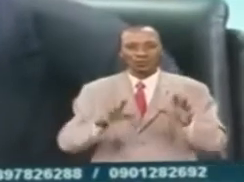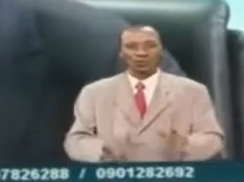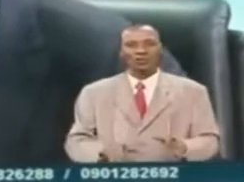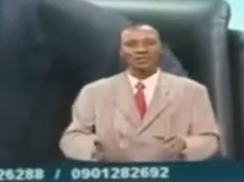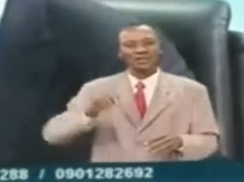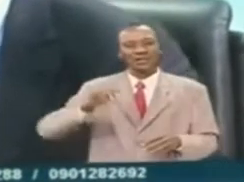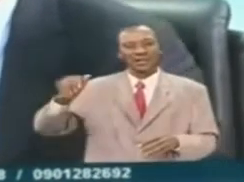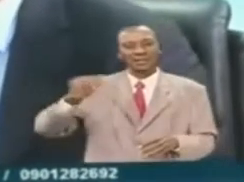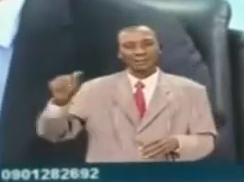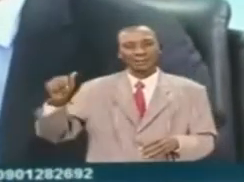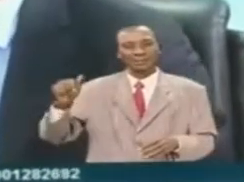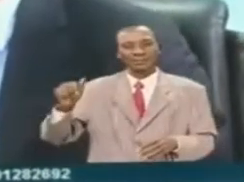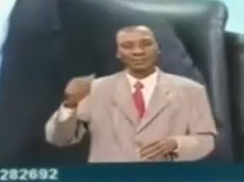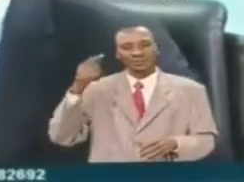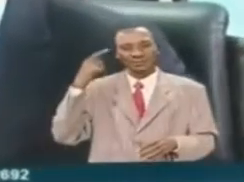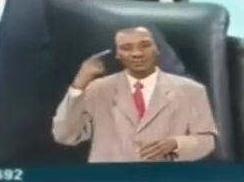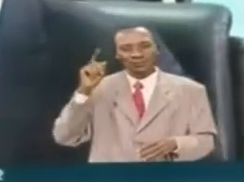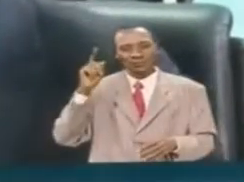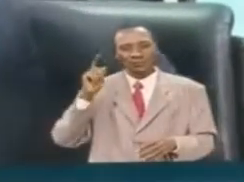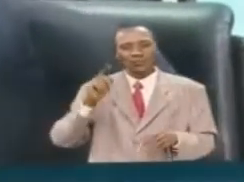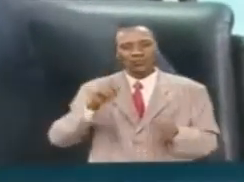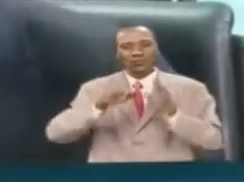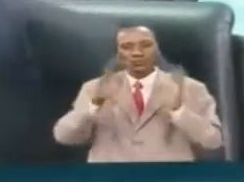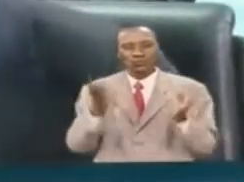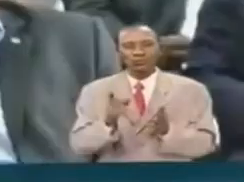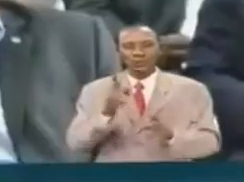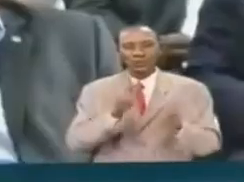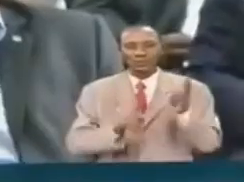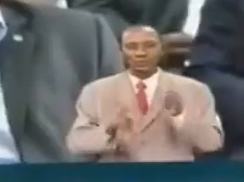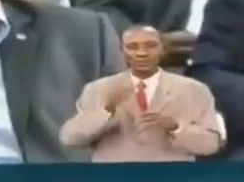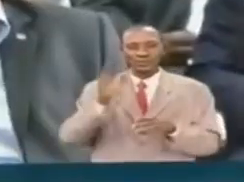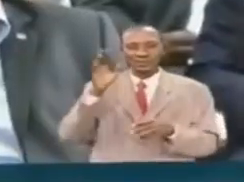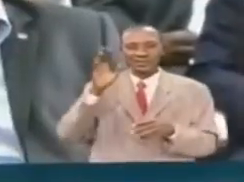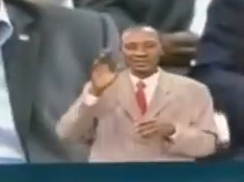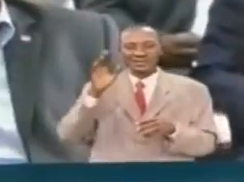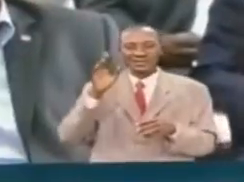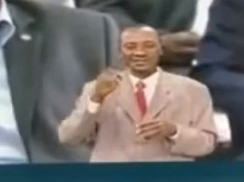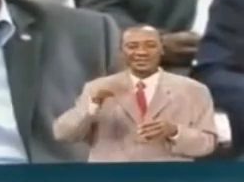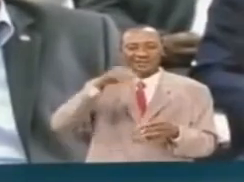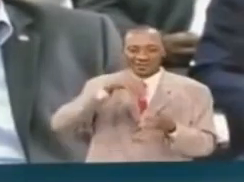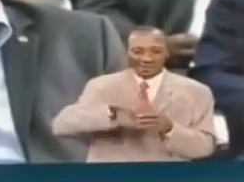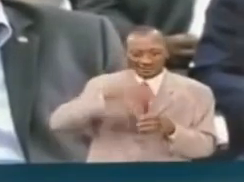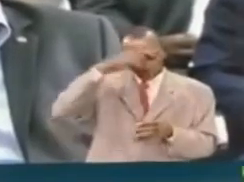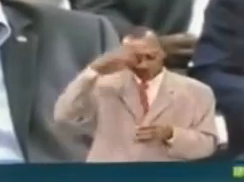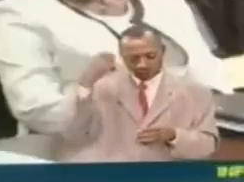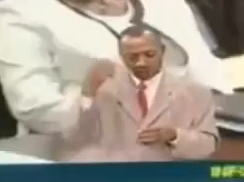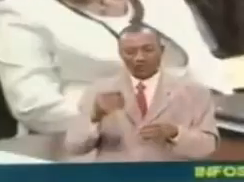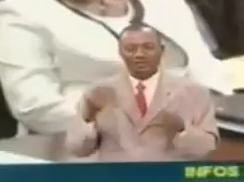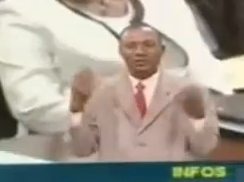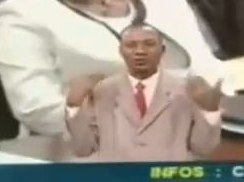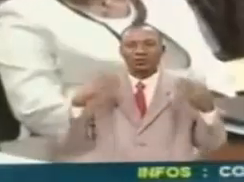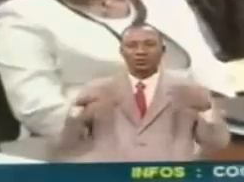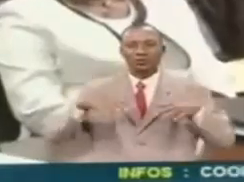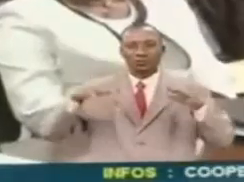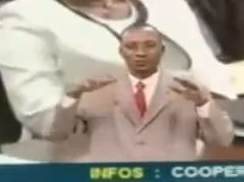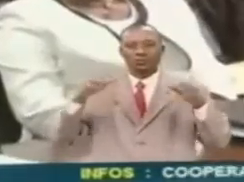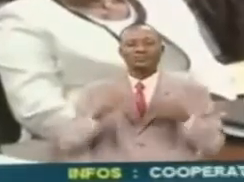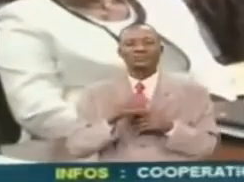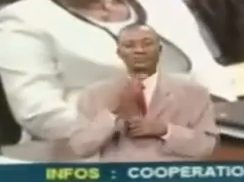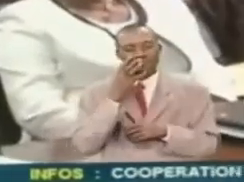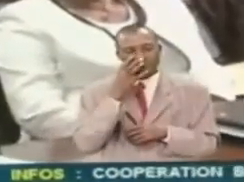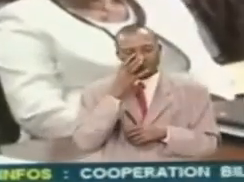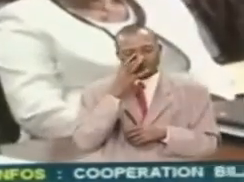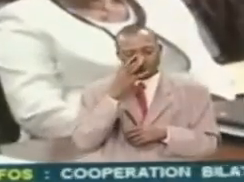à l'endroit de la population de Kinshasa sinistrée. Il est important de signaler que c'est à la députée Marie-Ange